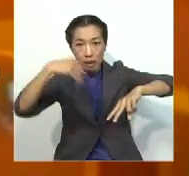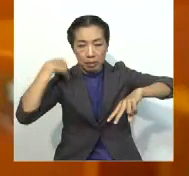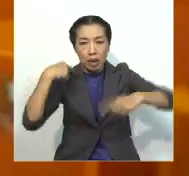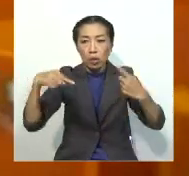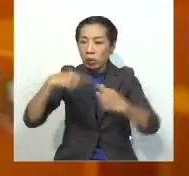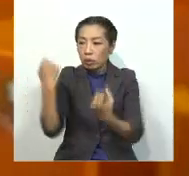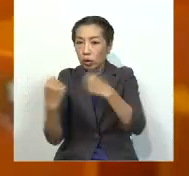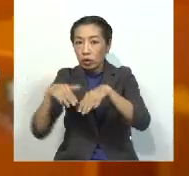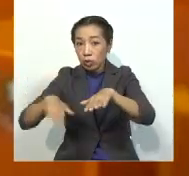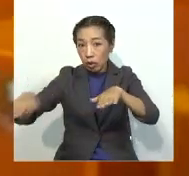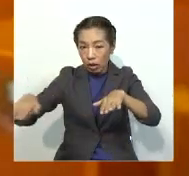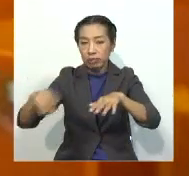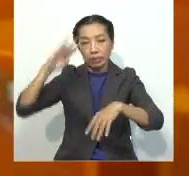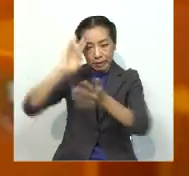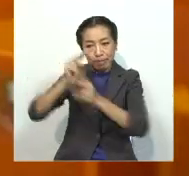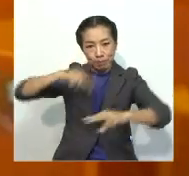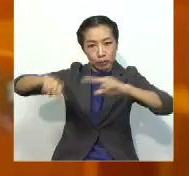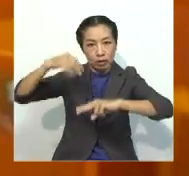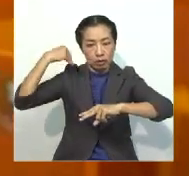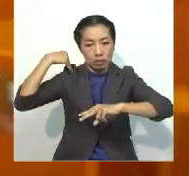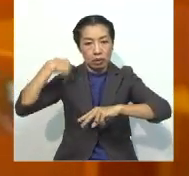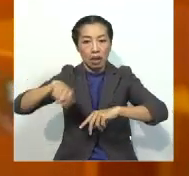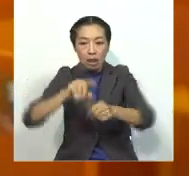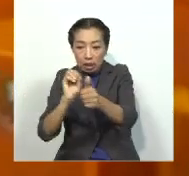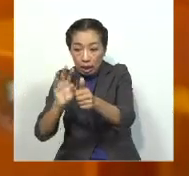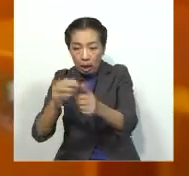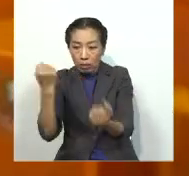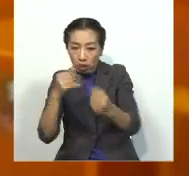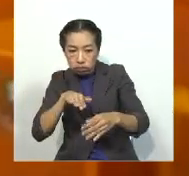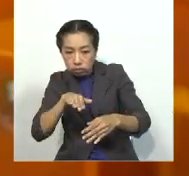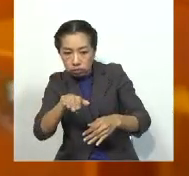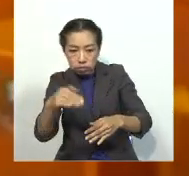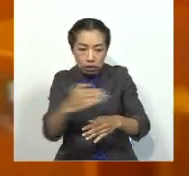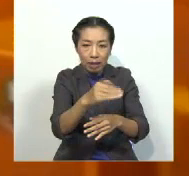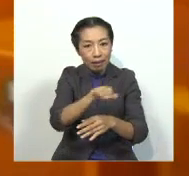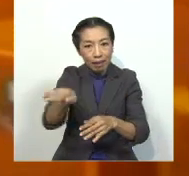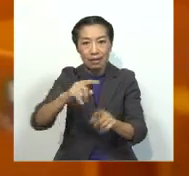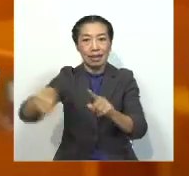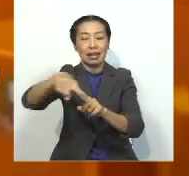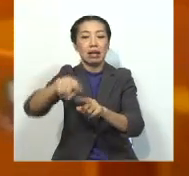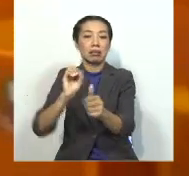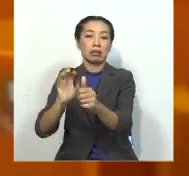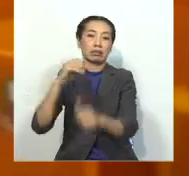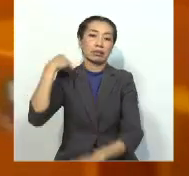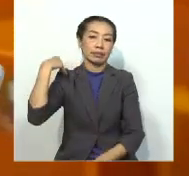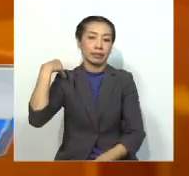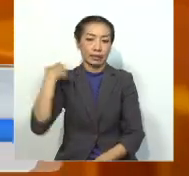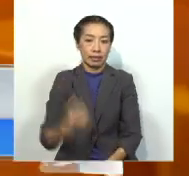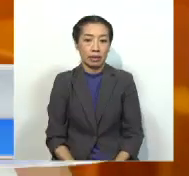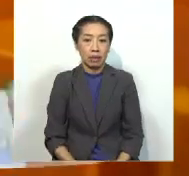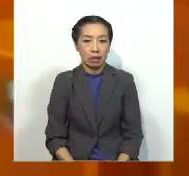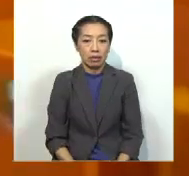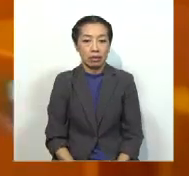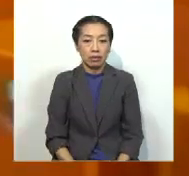ถต่างๆนะครับการแนะนำเส้นทางในการมาสู่ที่กราบศพของ